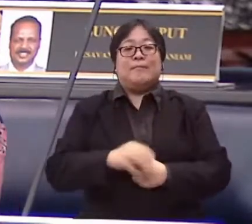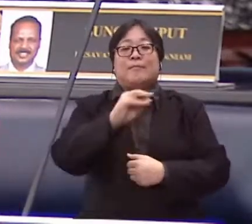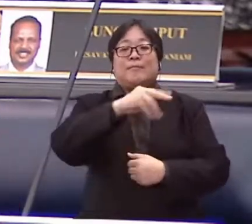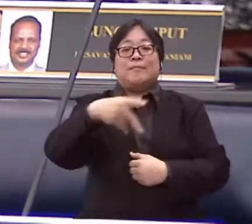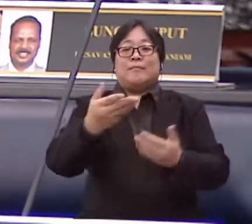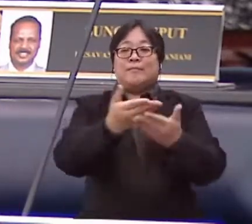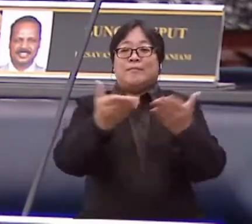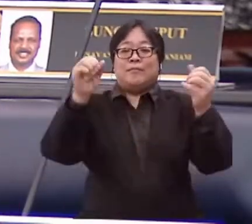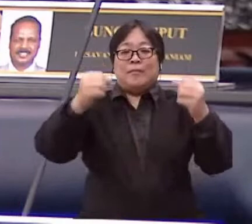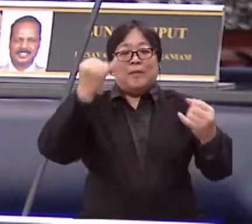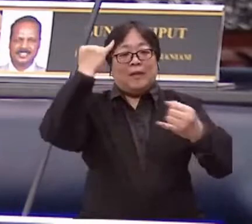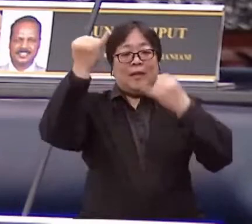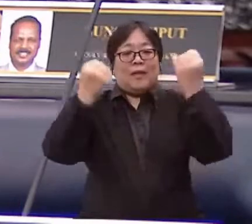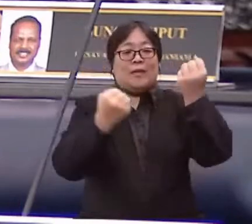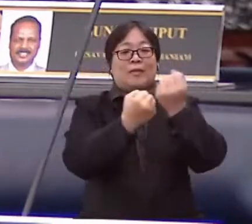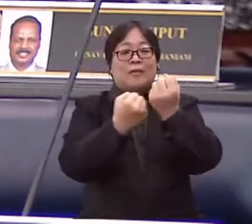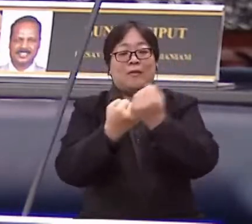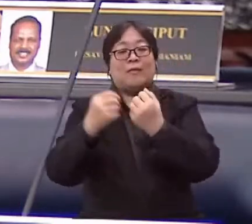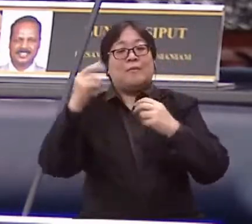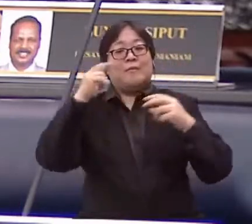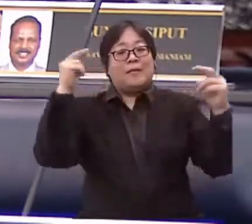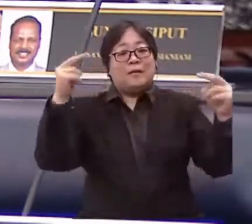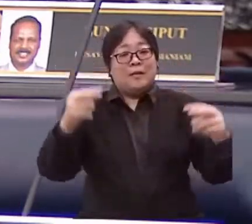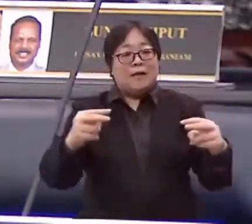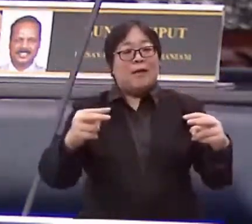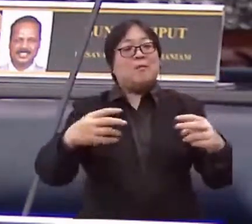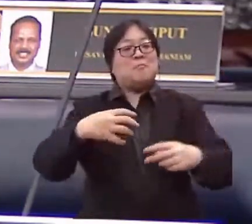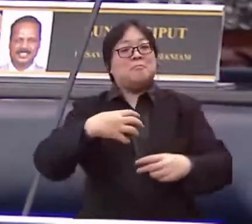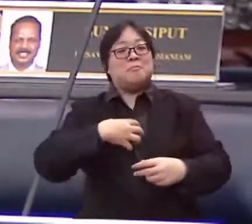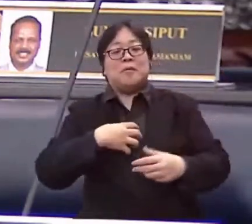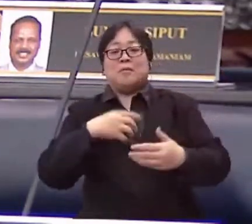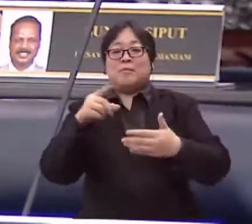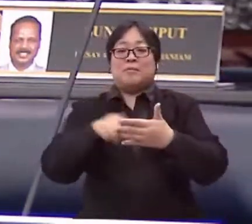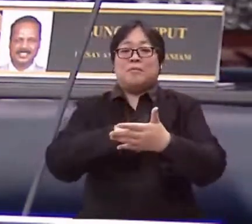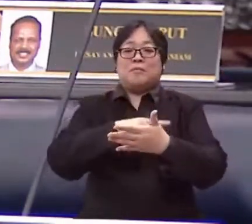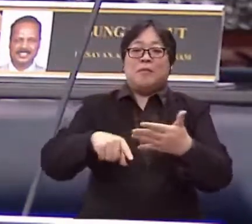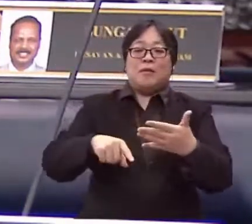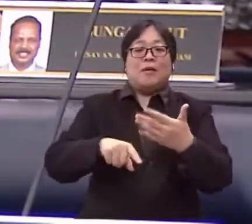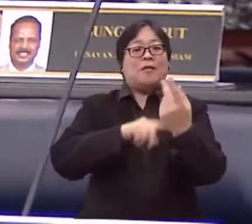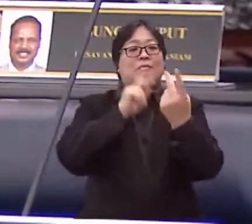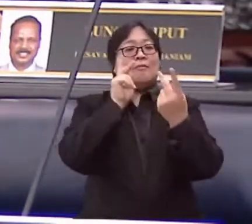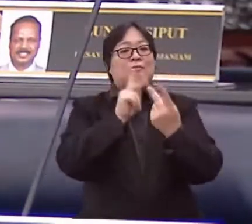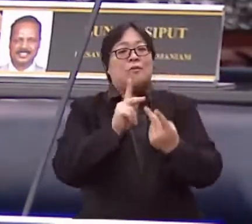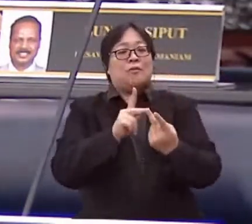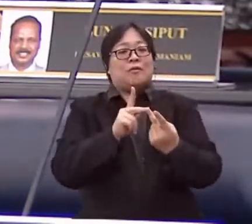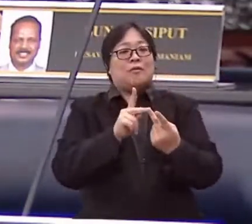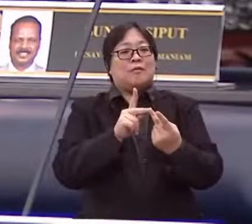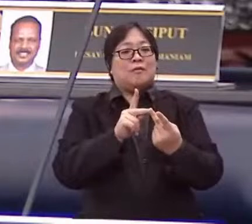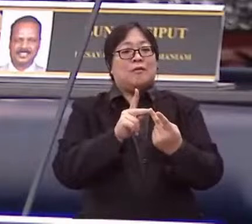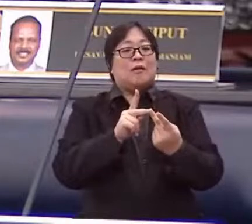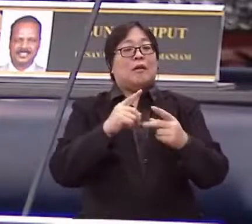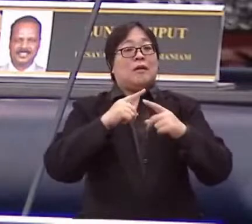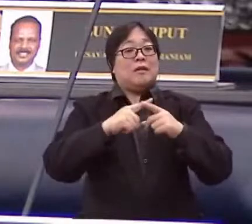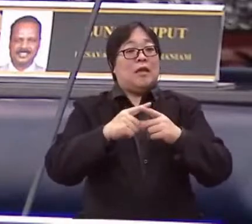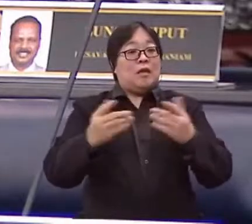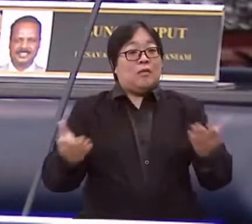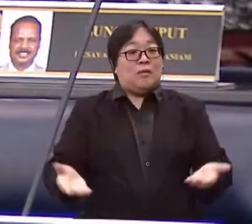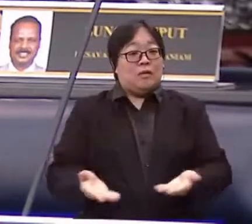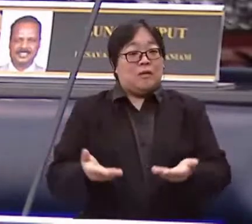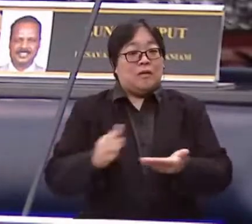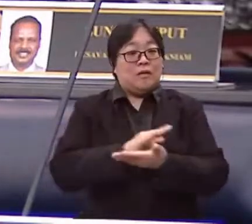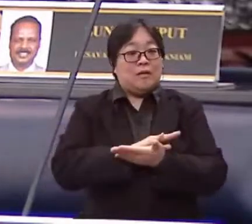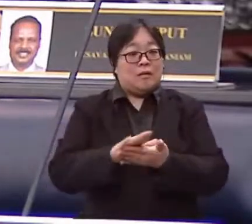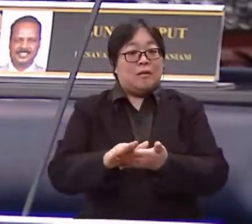boleh menyumbang ID pandangan serta kritikan juga yang pernah bukan saja dalam timun yang mulia ini